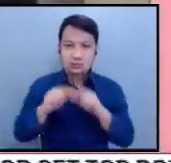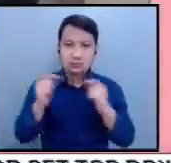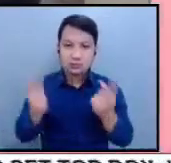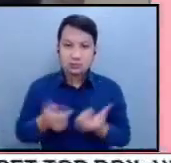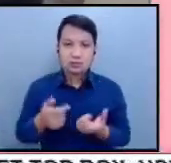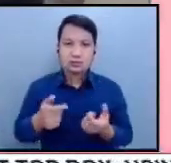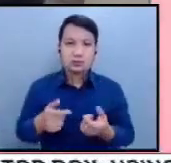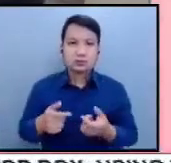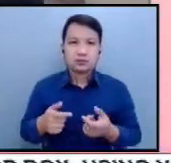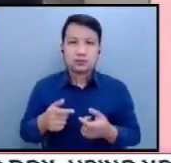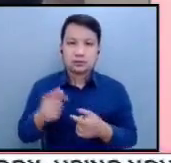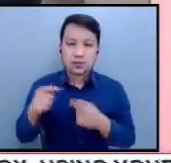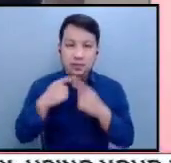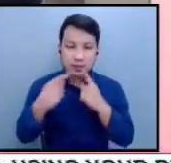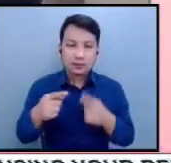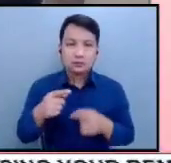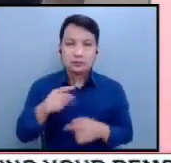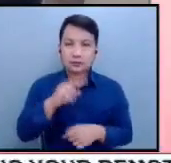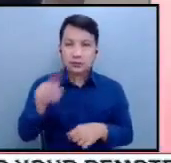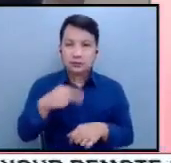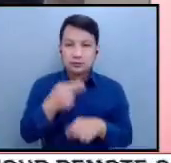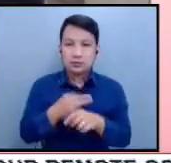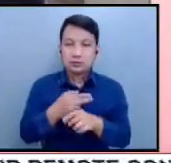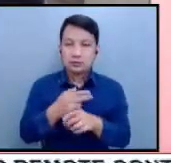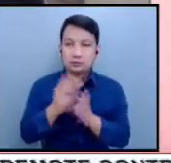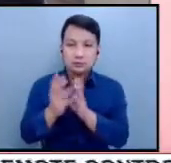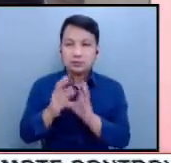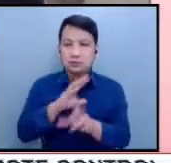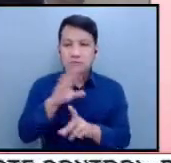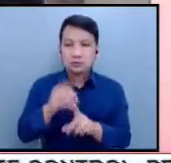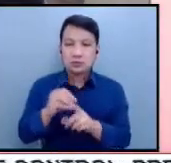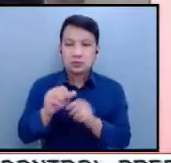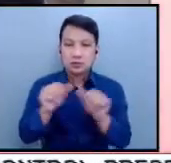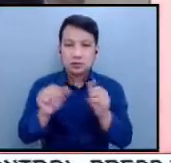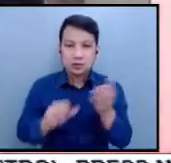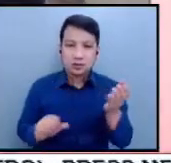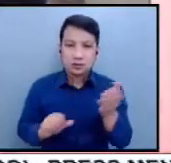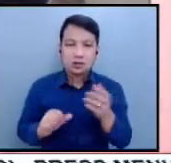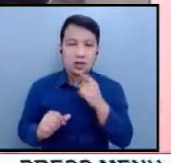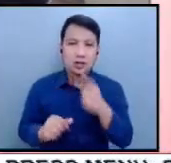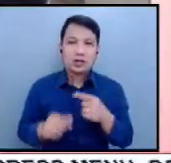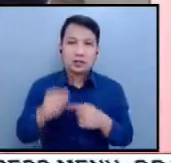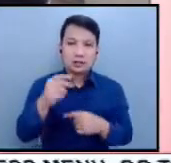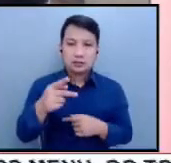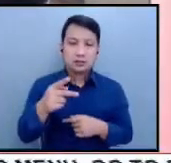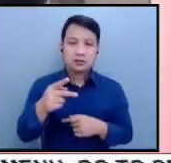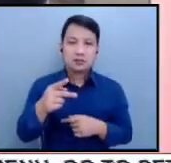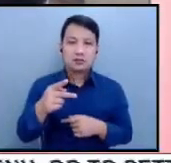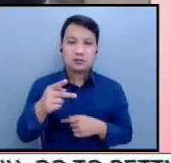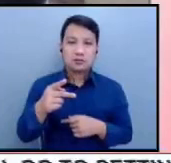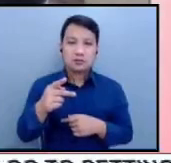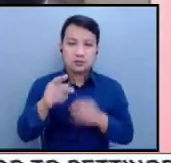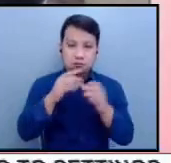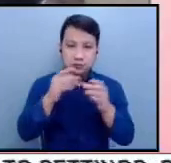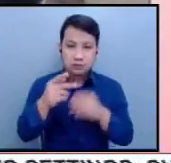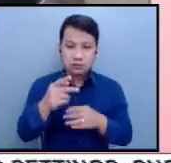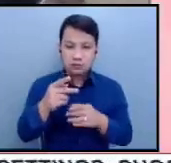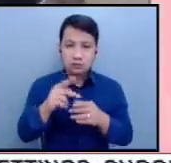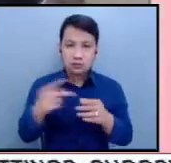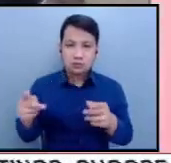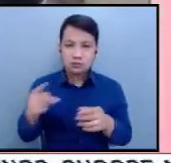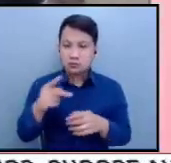National Commission for Culture and Arts, ang NBDB at ang Komisyon sa Wikang Filipino. Napakahalaga po na ipagdiwang